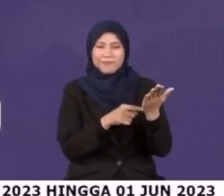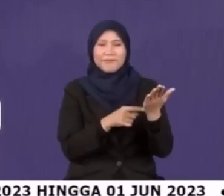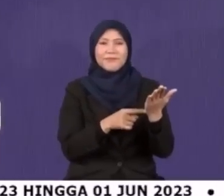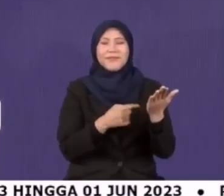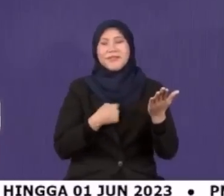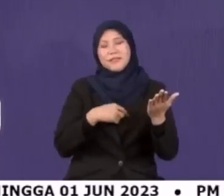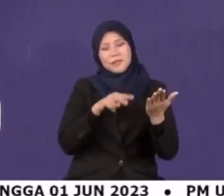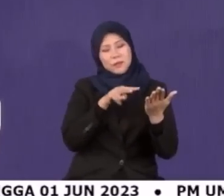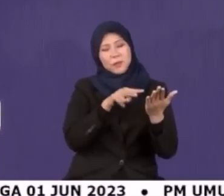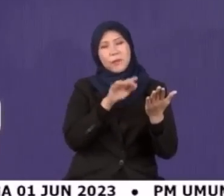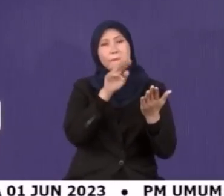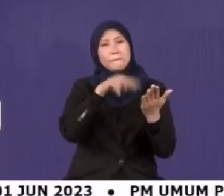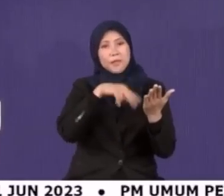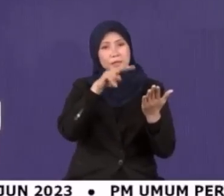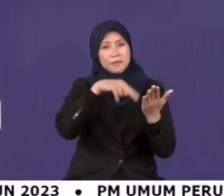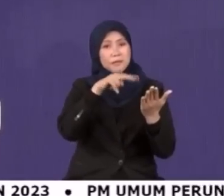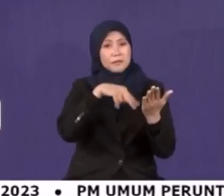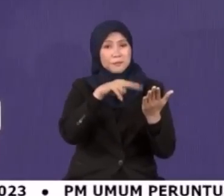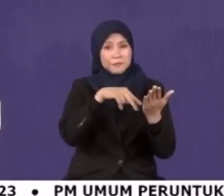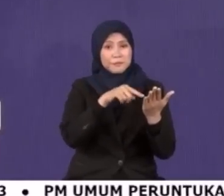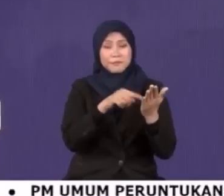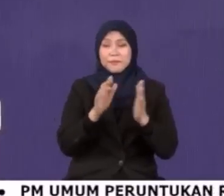anggap membaca